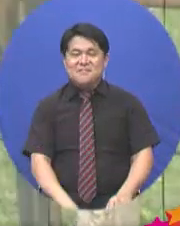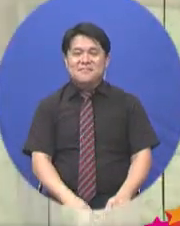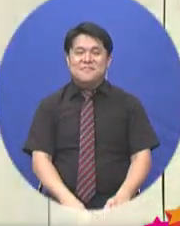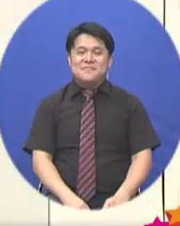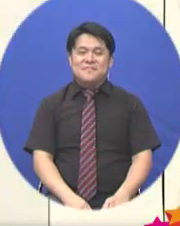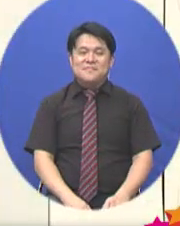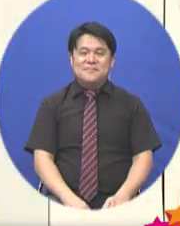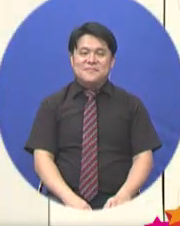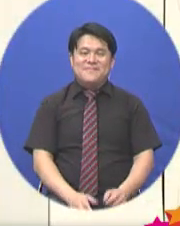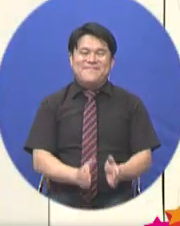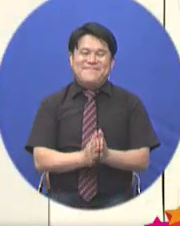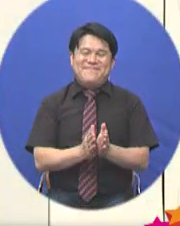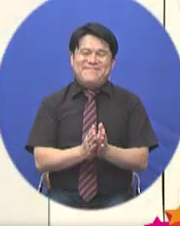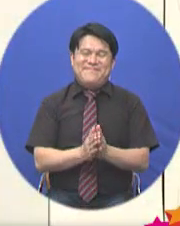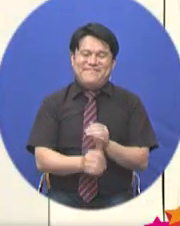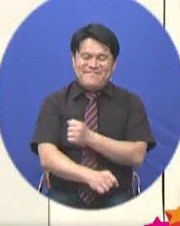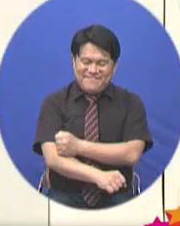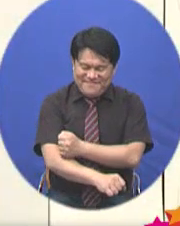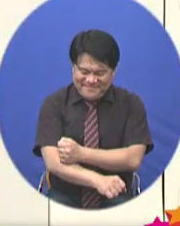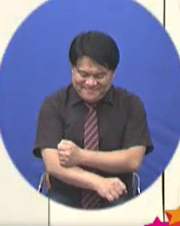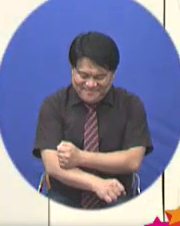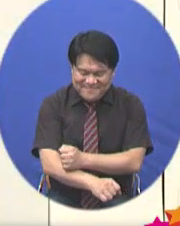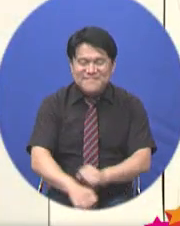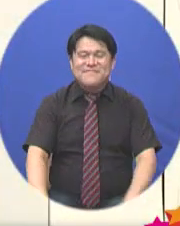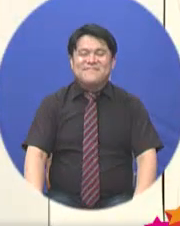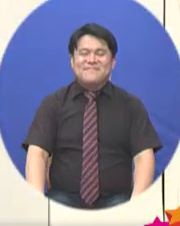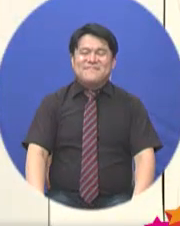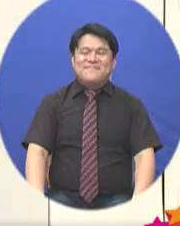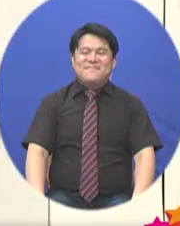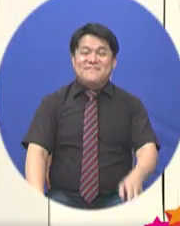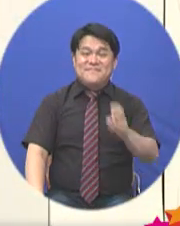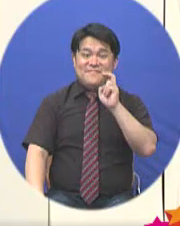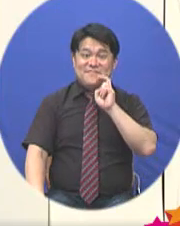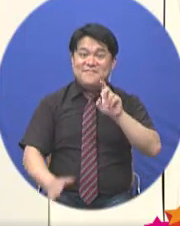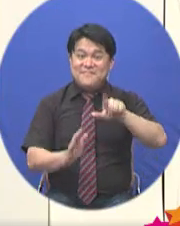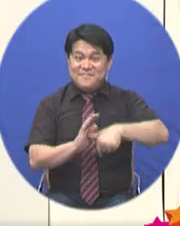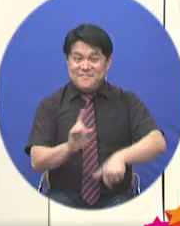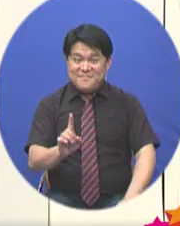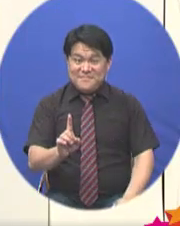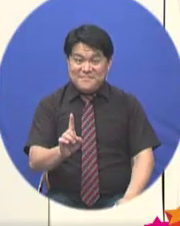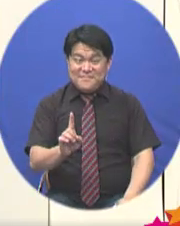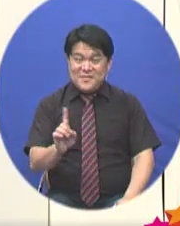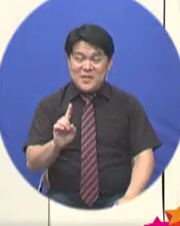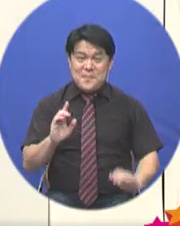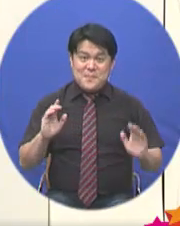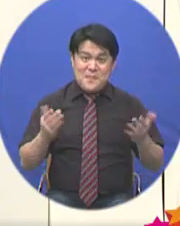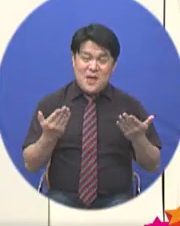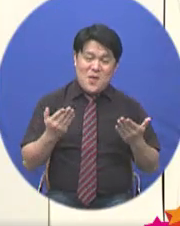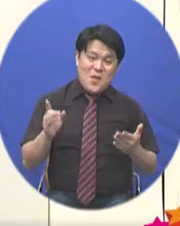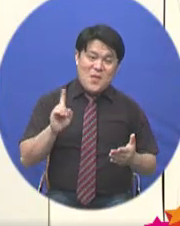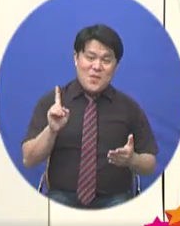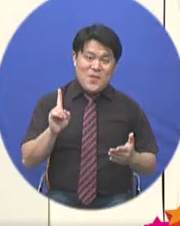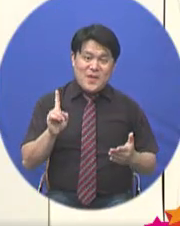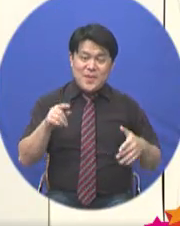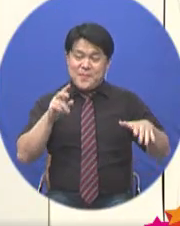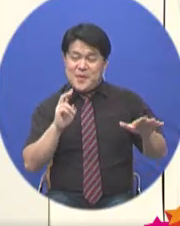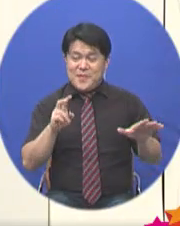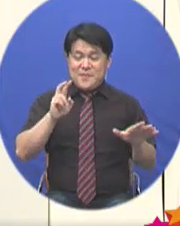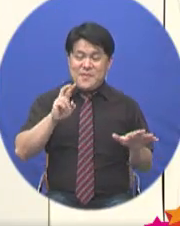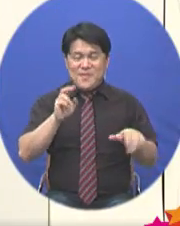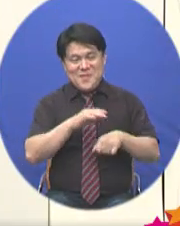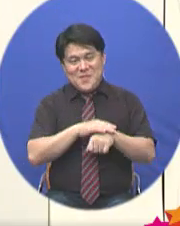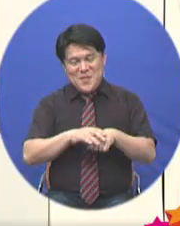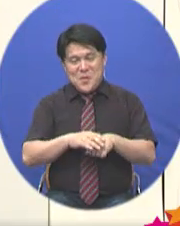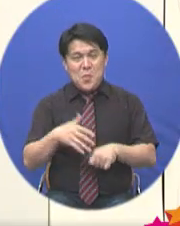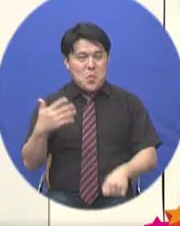감사합니다. 아이고, 수고하셨습니다. 고맙습니다. 아주 노래 부를 땐 또 네. 그래도 더듬으셨어.